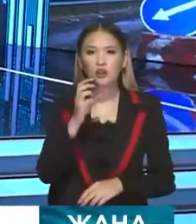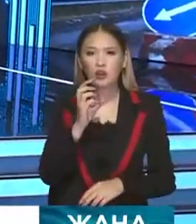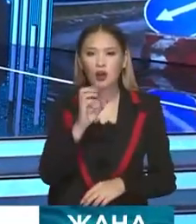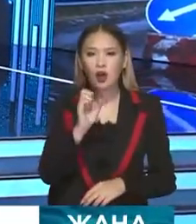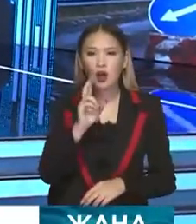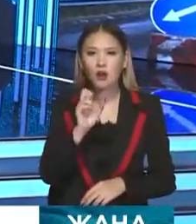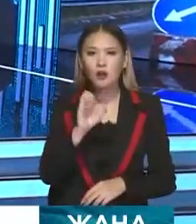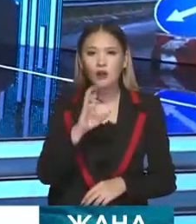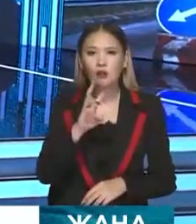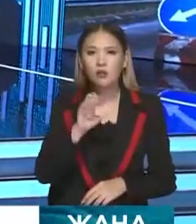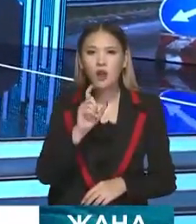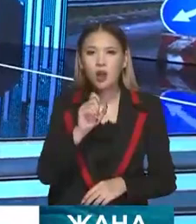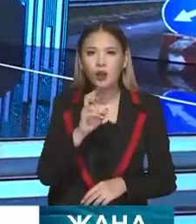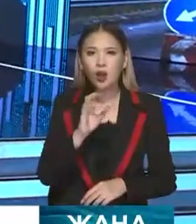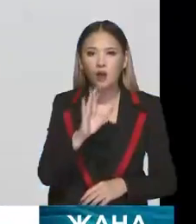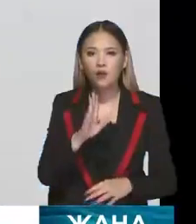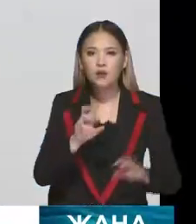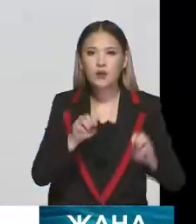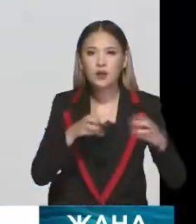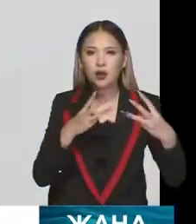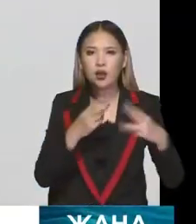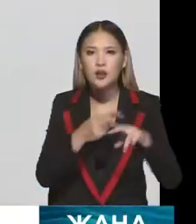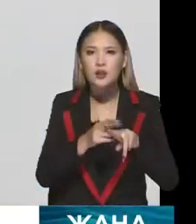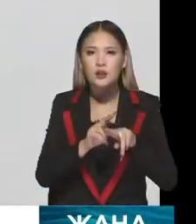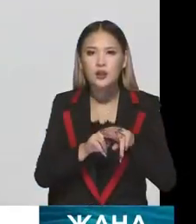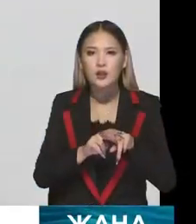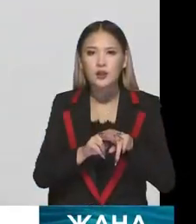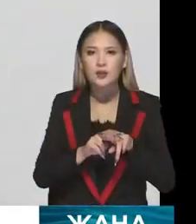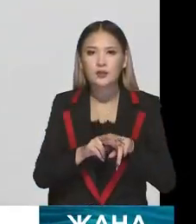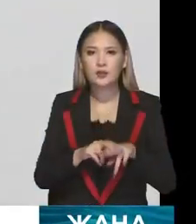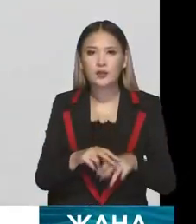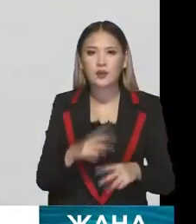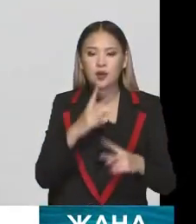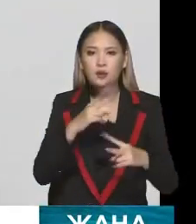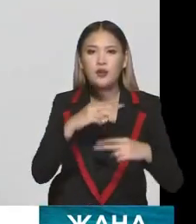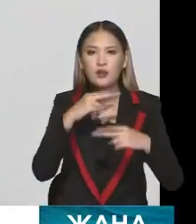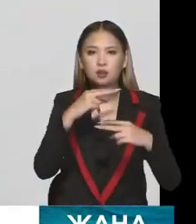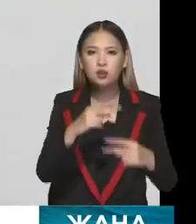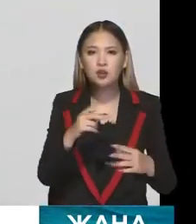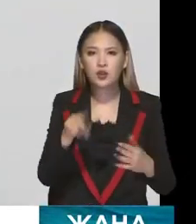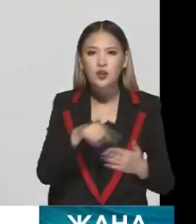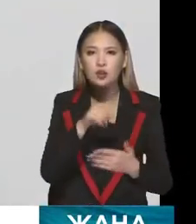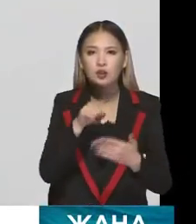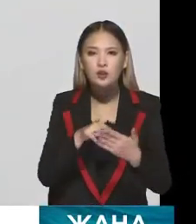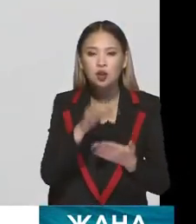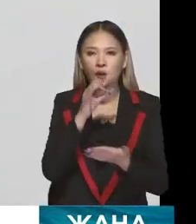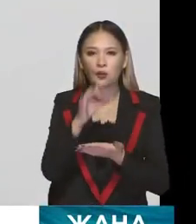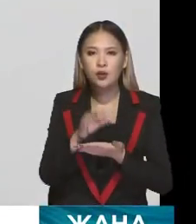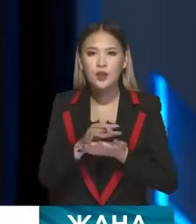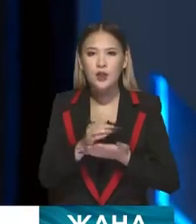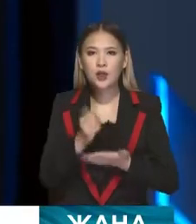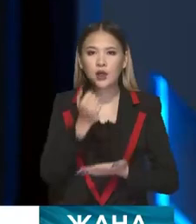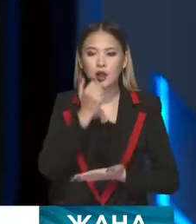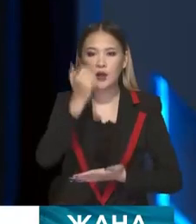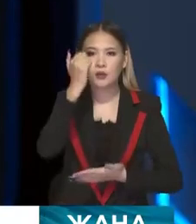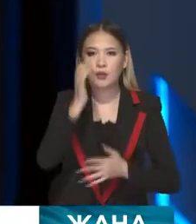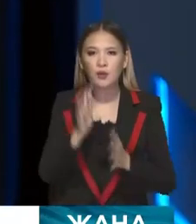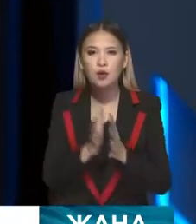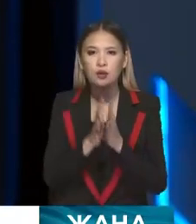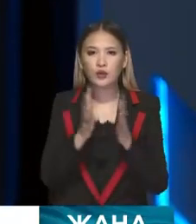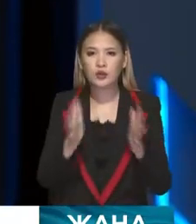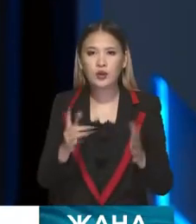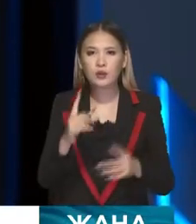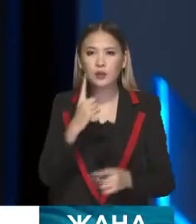Қасымханов Мырзамен байланыстамыз. Қымбат спикерлер, уақыт бөліп сұрақтарымызға жауап беруге келіскендеріңізге көп рахмет.